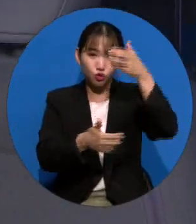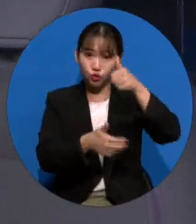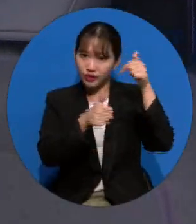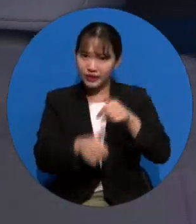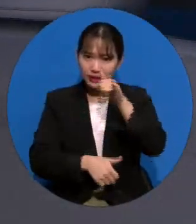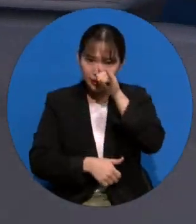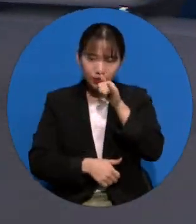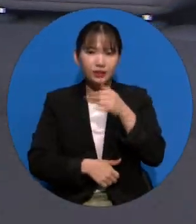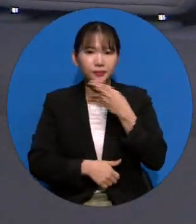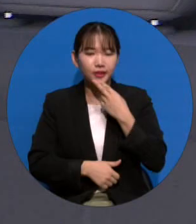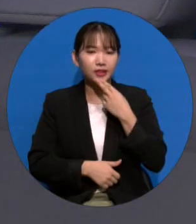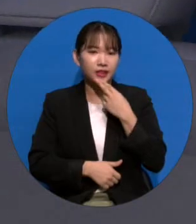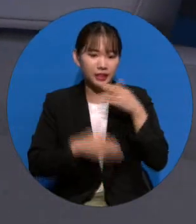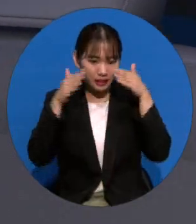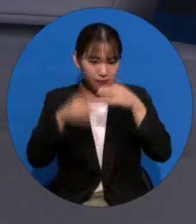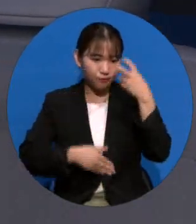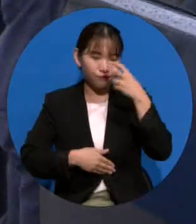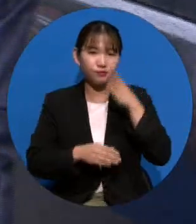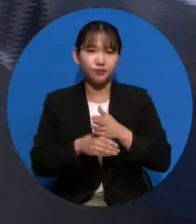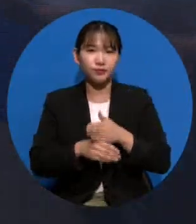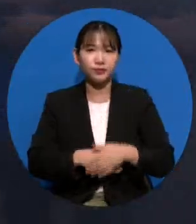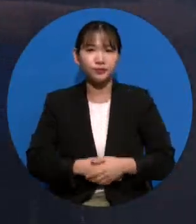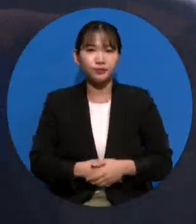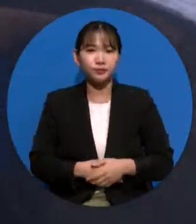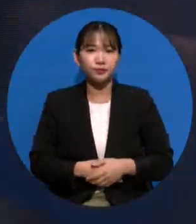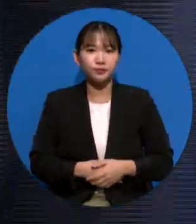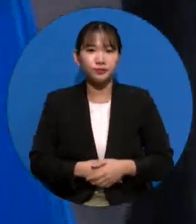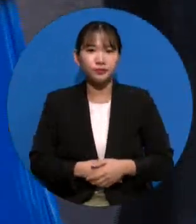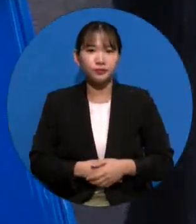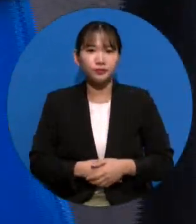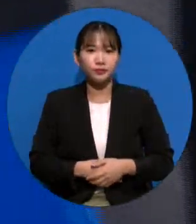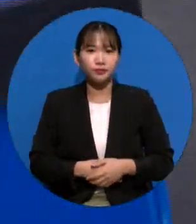지시를 통해 이루어졌는지 여부를 집중해 살피고 있습니다. MBC 뉴스 김진선입니다.